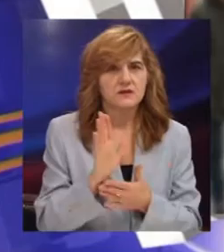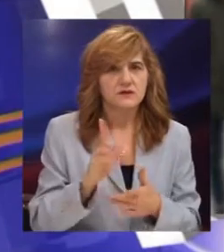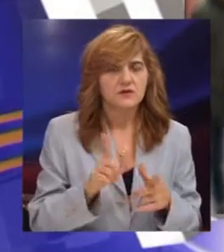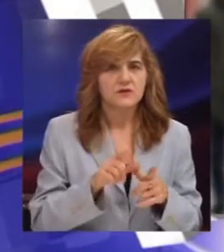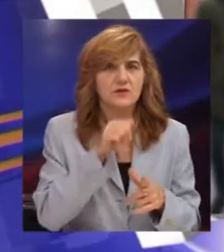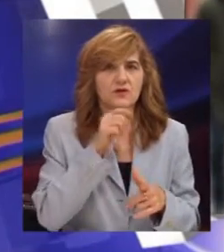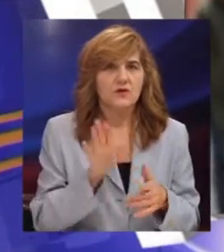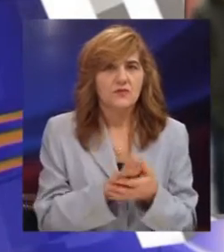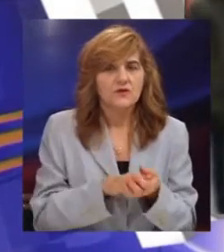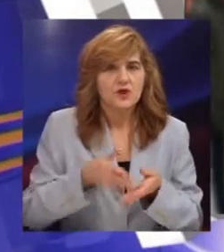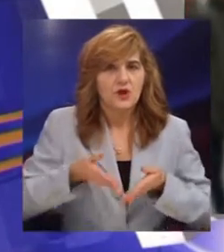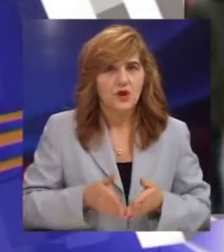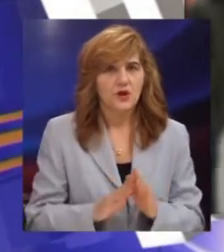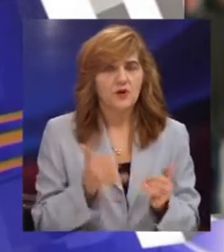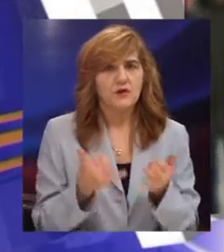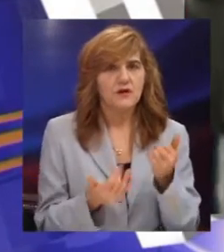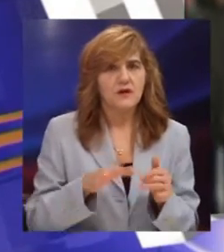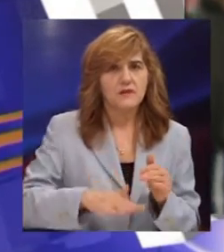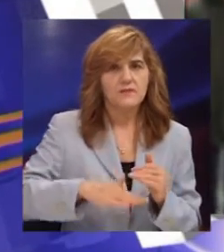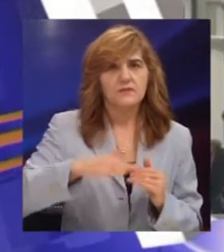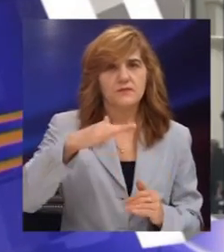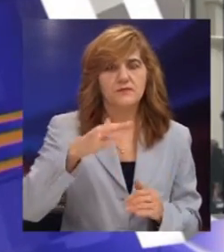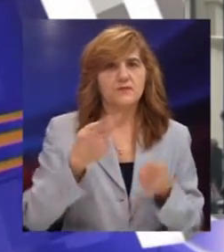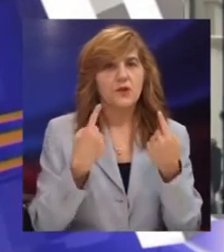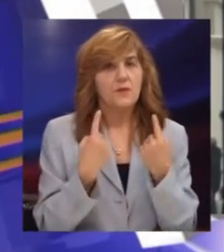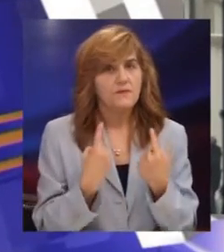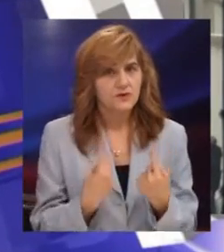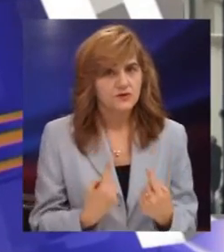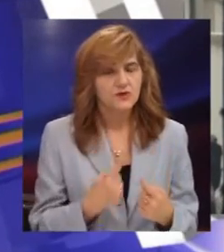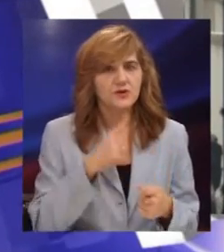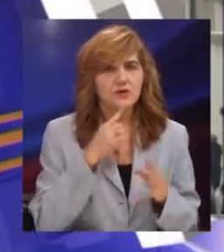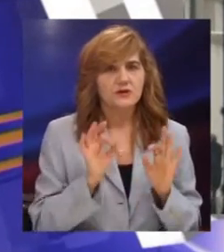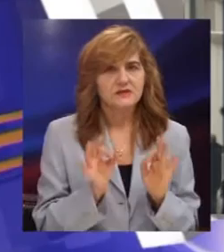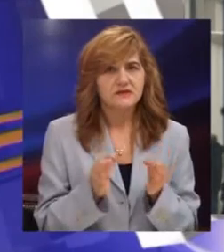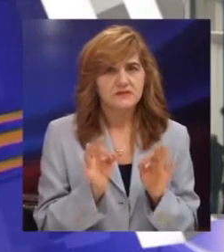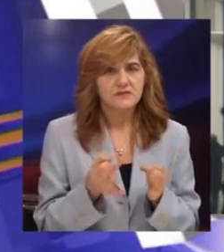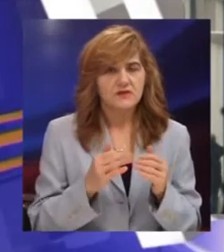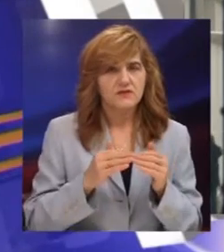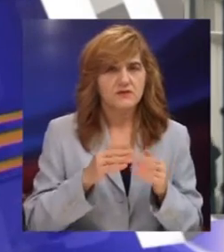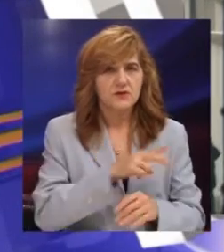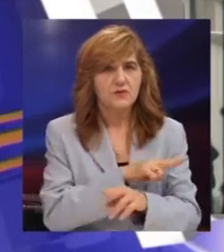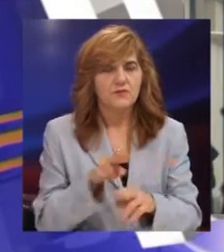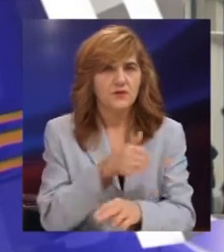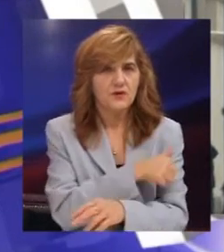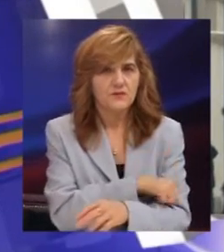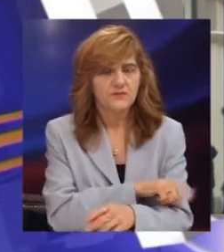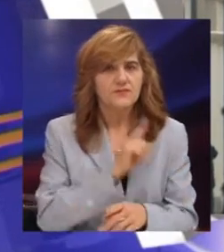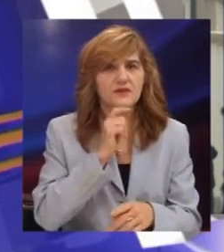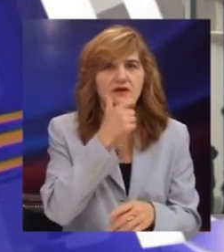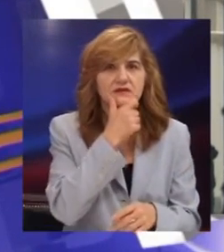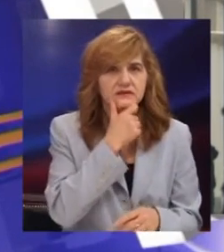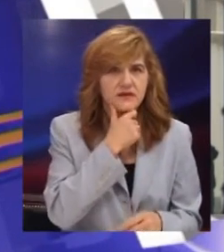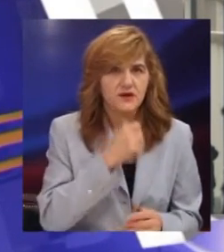slučajeva javljaju još na rođenju ili u ranom detinjstvu, ali postoje i one koje su specifične za odrasle i stariju